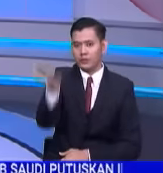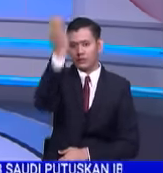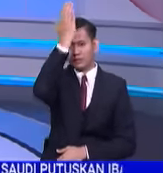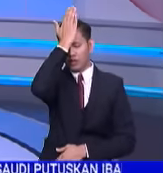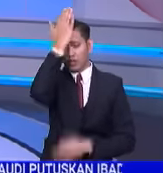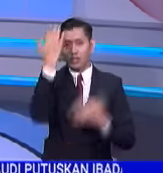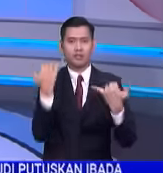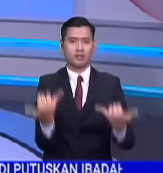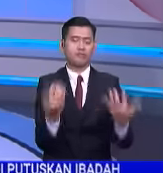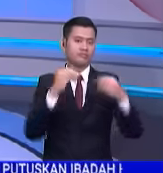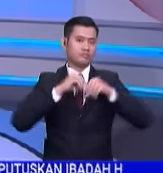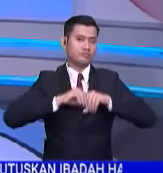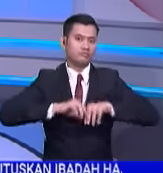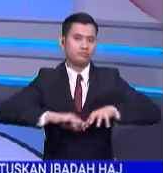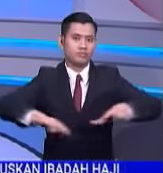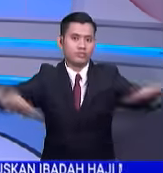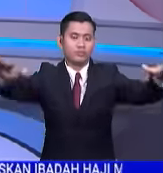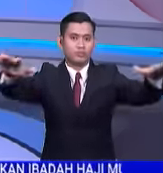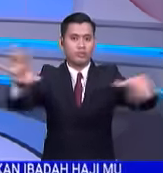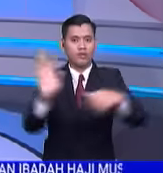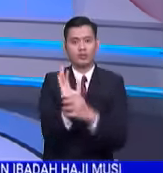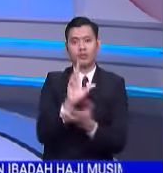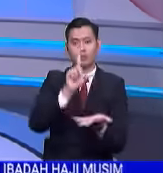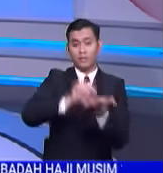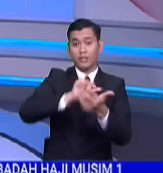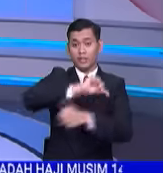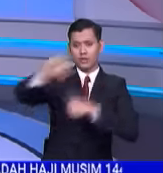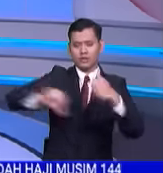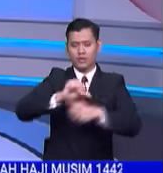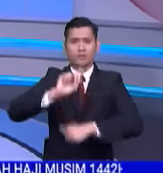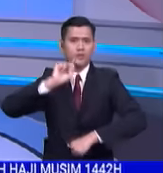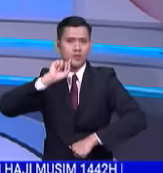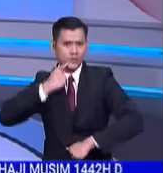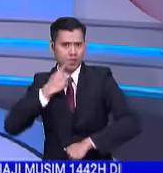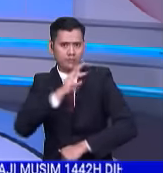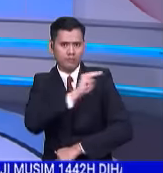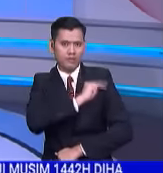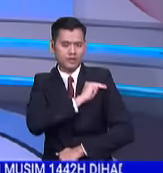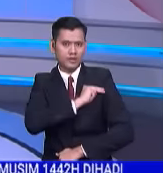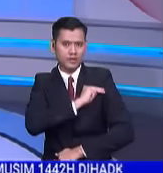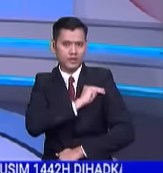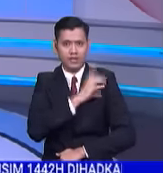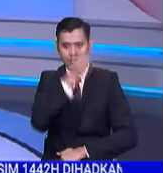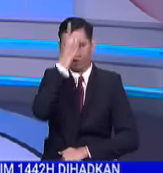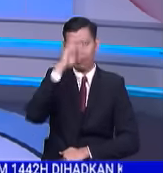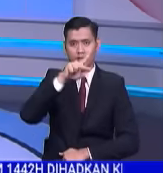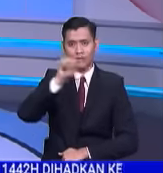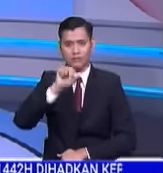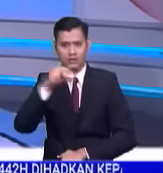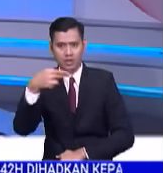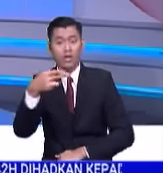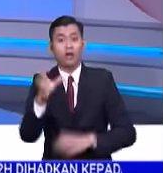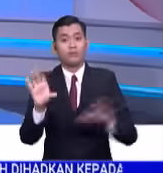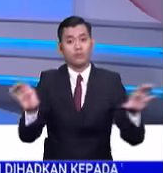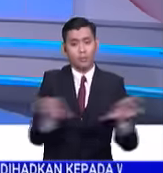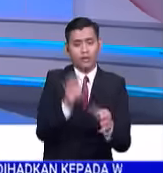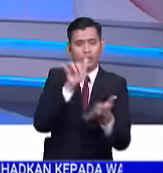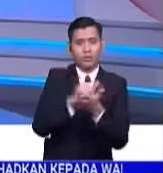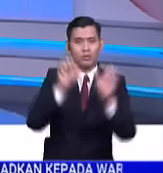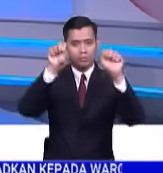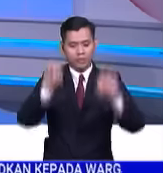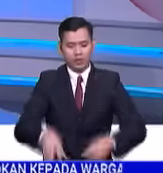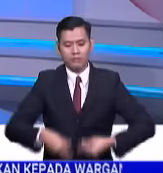melalui kenyataan-kenyataan di media sosial. Tegas Menteri Dalam Negeri Datuk Seri Hamzah Zainuddin, perbuatan itu boleh mengganggu